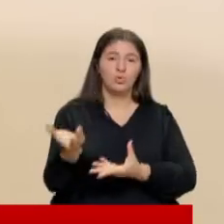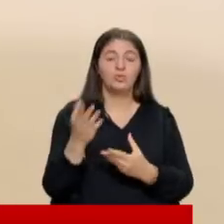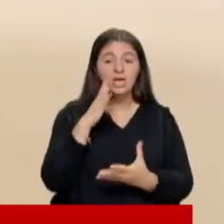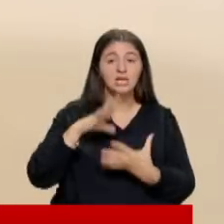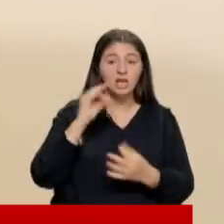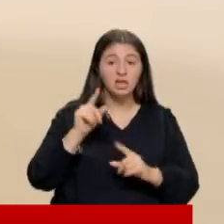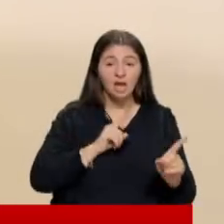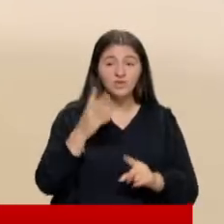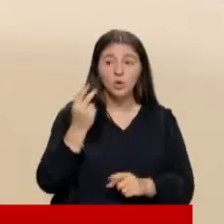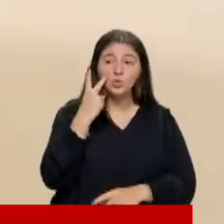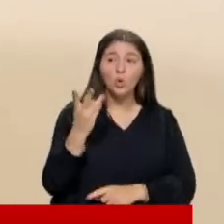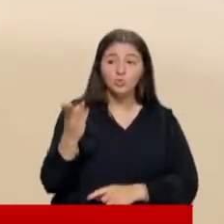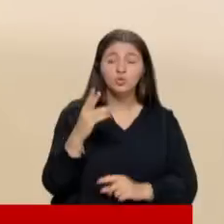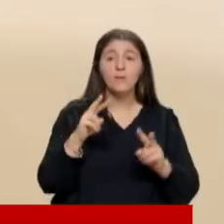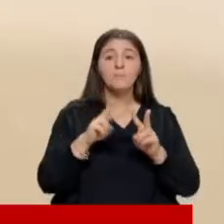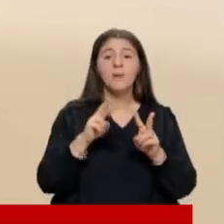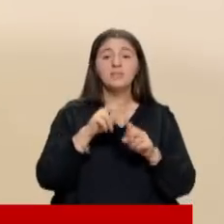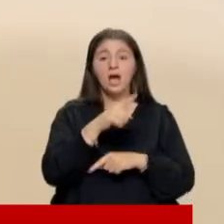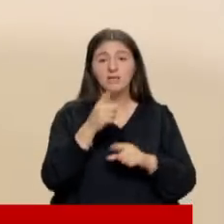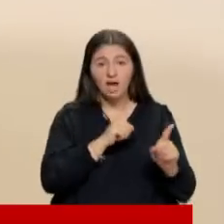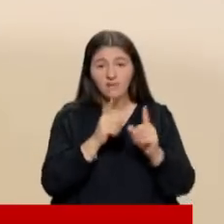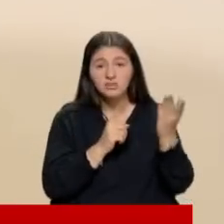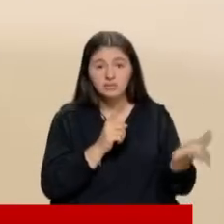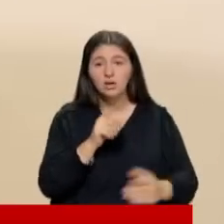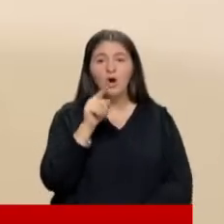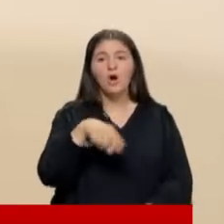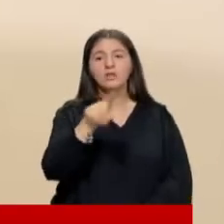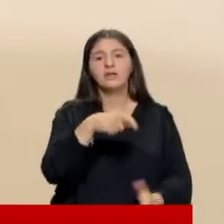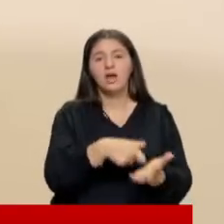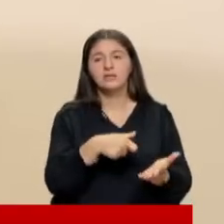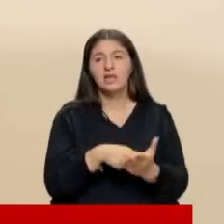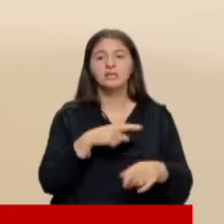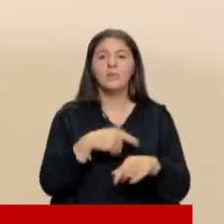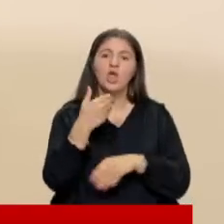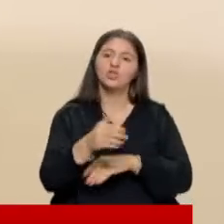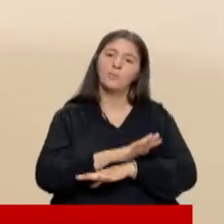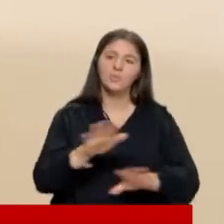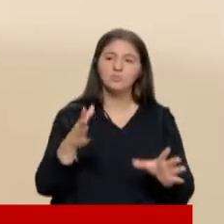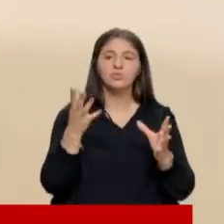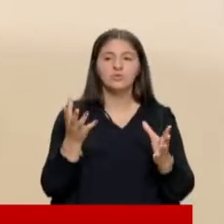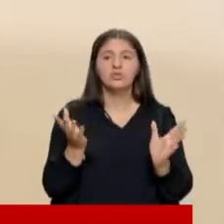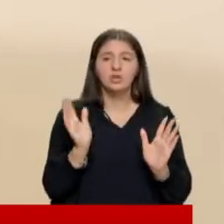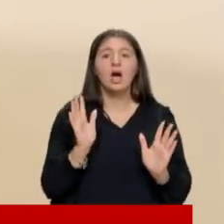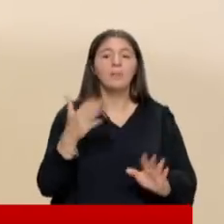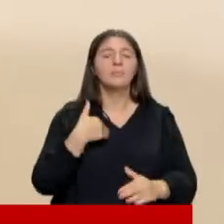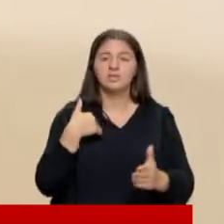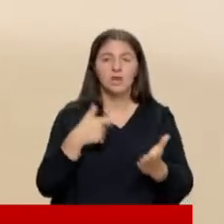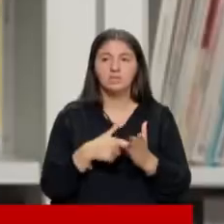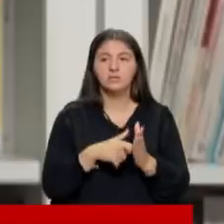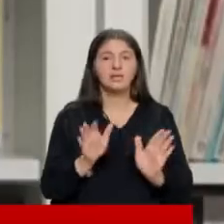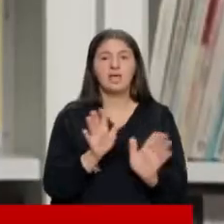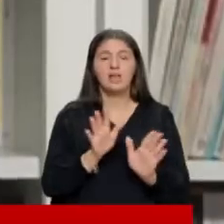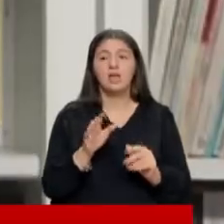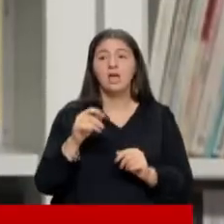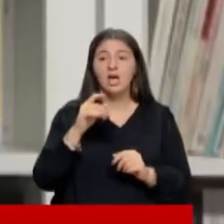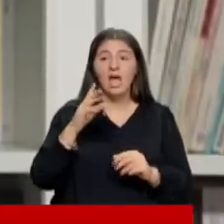insanlık davası olarak gördüğümüz Madımak davası onlar adına zaman aşımı uğratıldı ama bizim adımıza değil